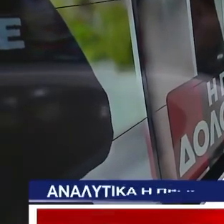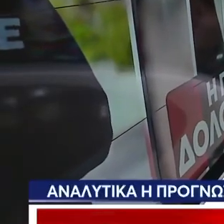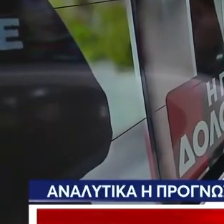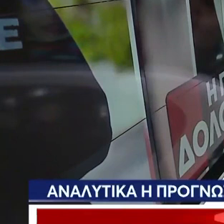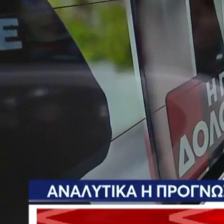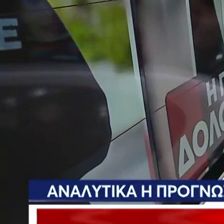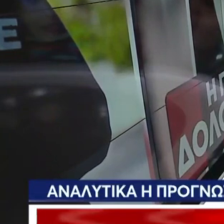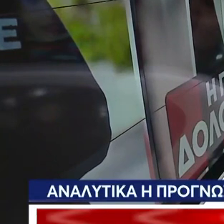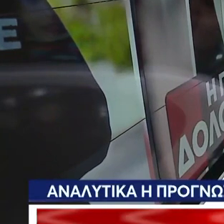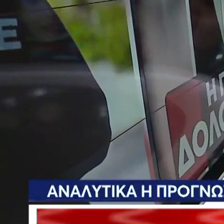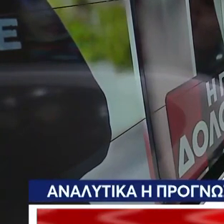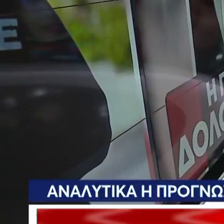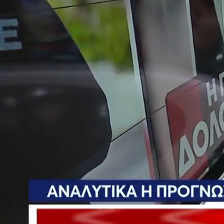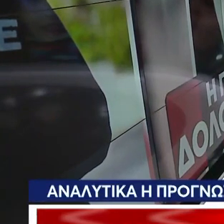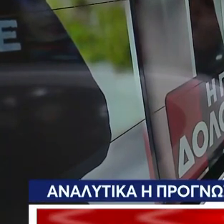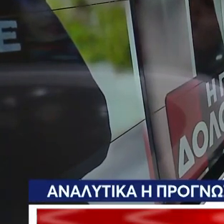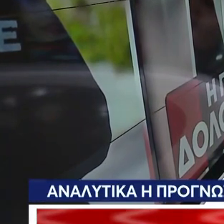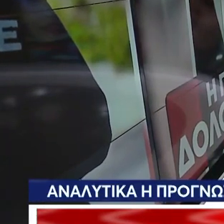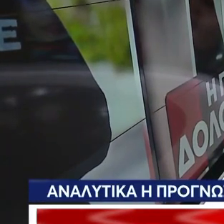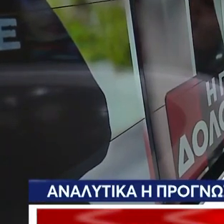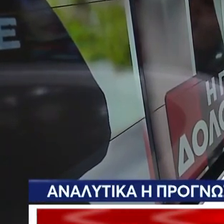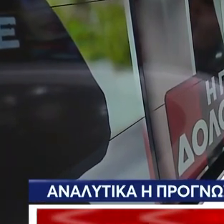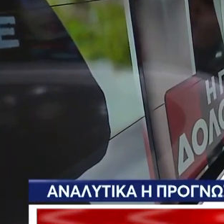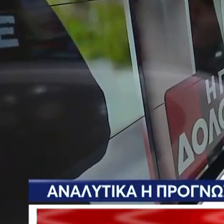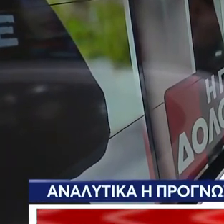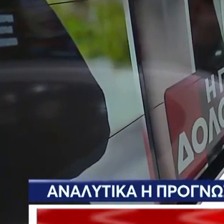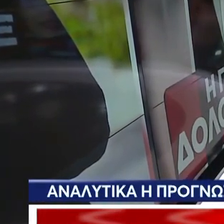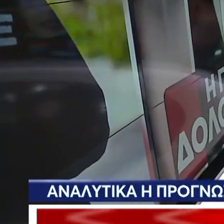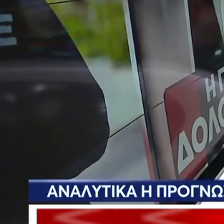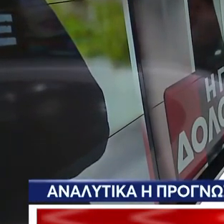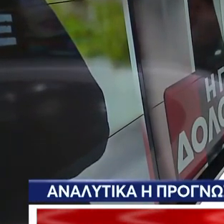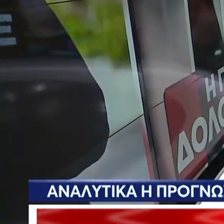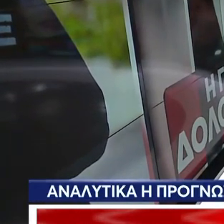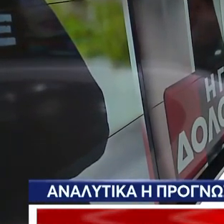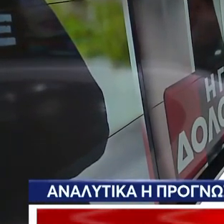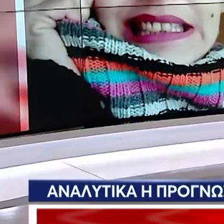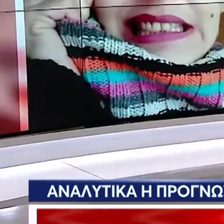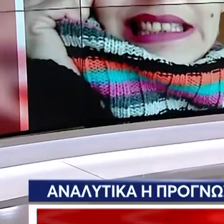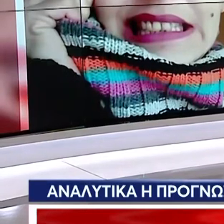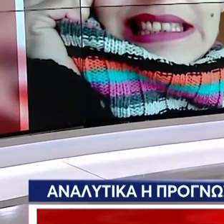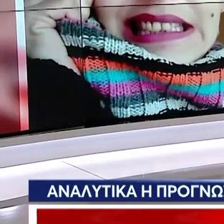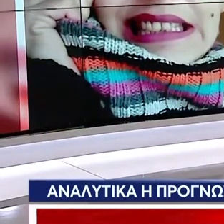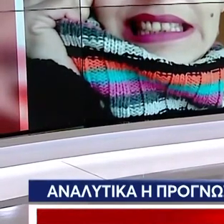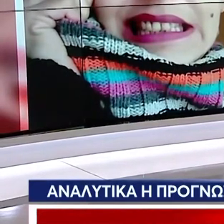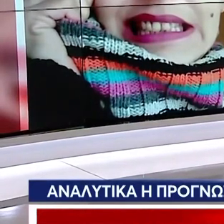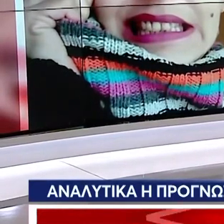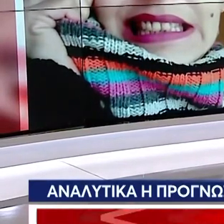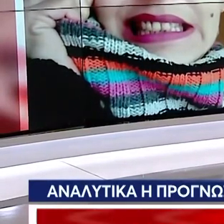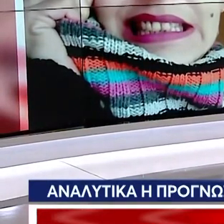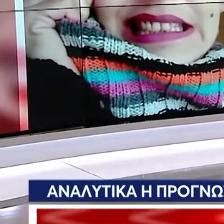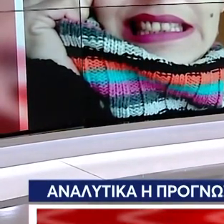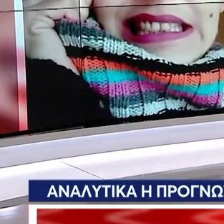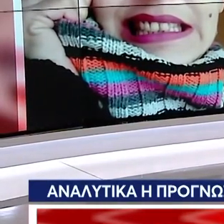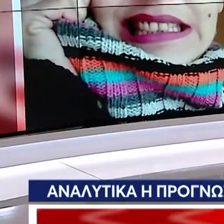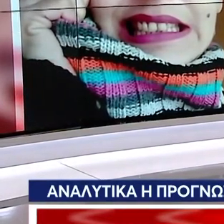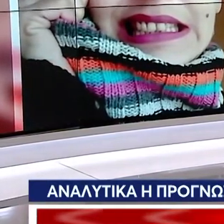απάντηση είναι όχι. Είναι ένας άνθρωπος ο οποίος έχει κακοποιήσει την αδερφή του. Θα ακούσετε την αδερφή του να μας μιλάει. Και θα μιλήσουμε και με τον